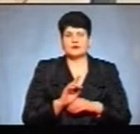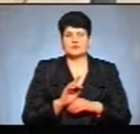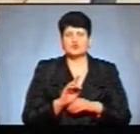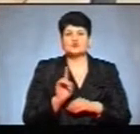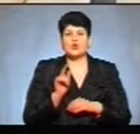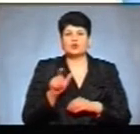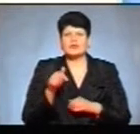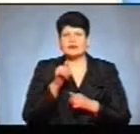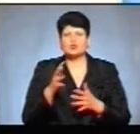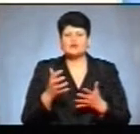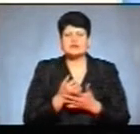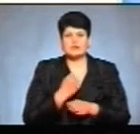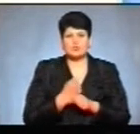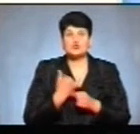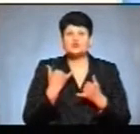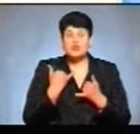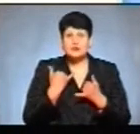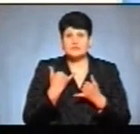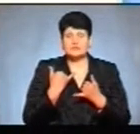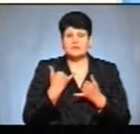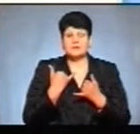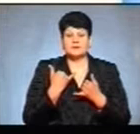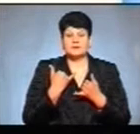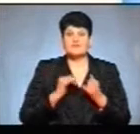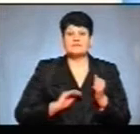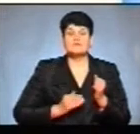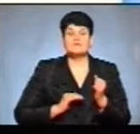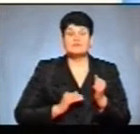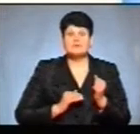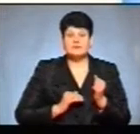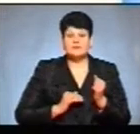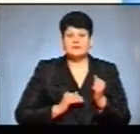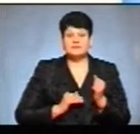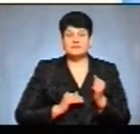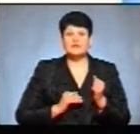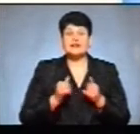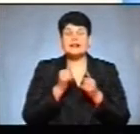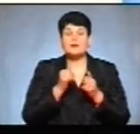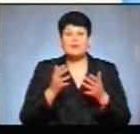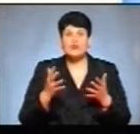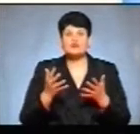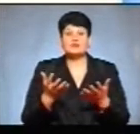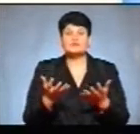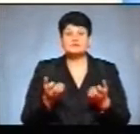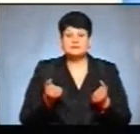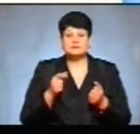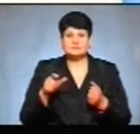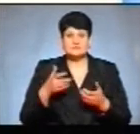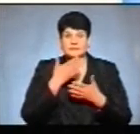не можуть знайти роботу. Сьогодні роботодавці, коли відкривається підприємство, вони не можуть набрати